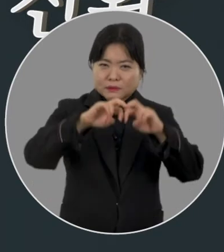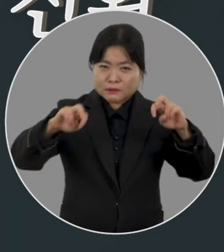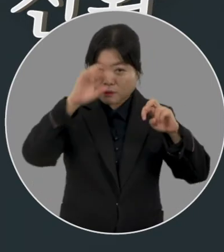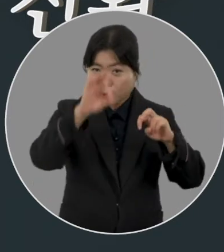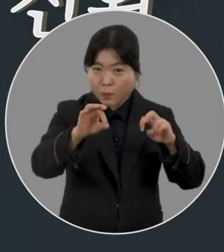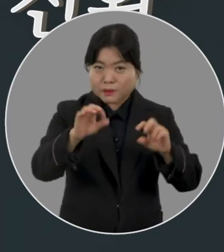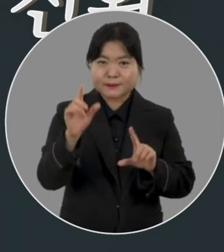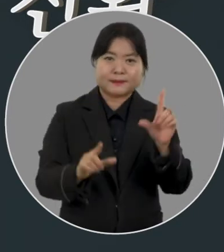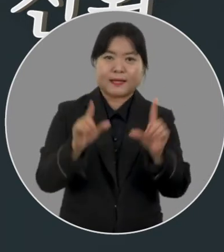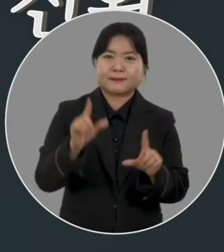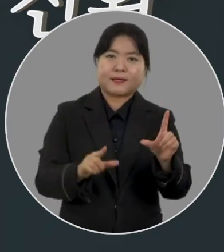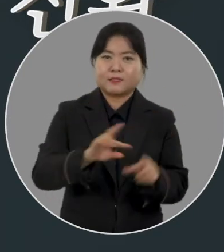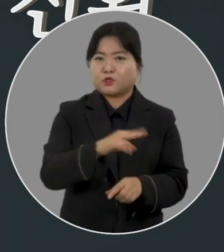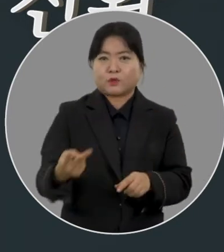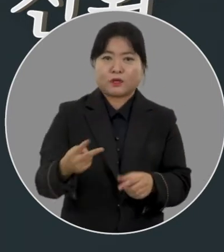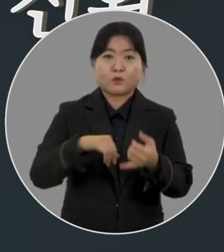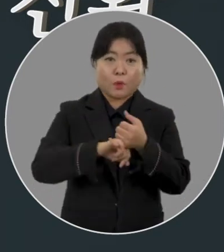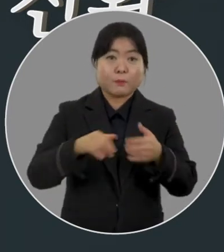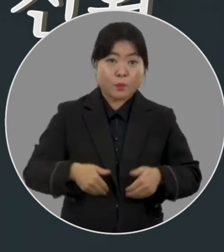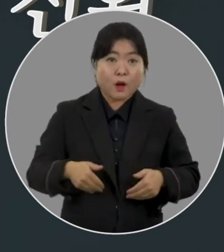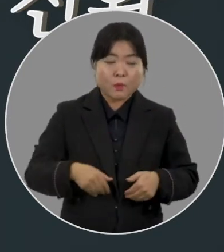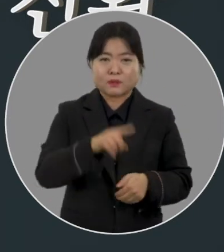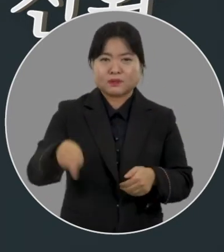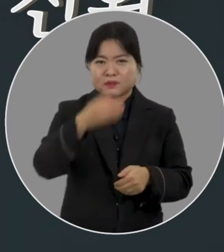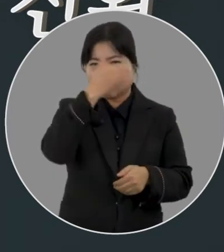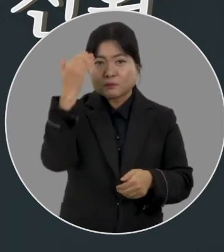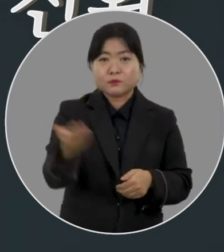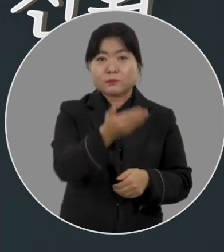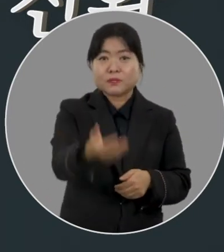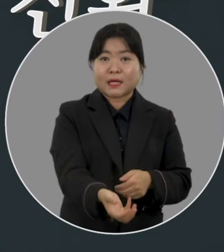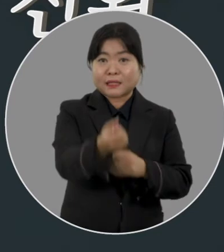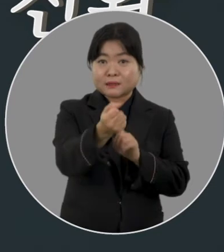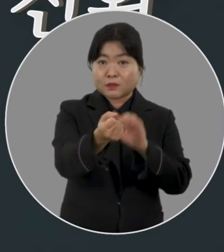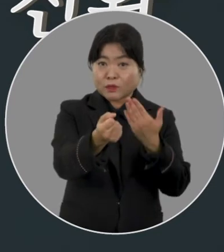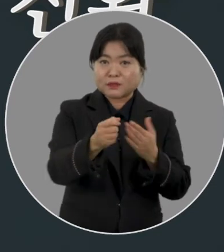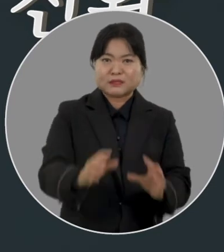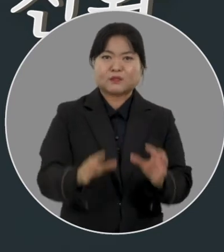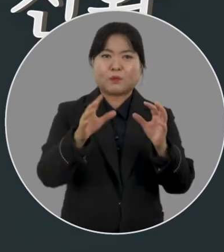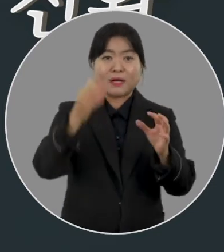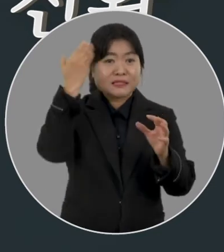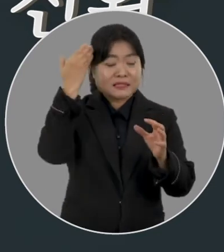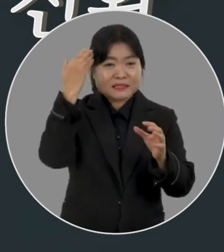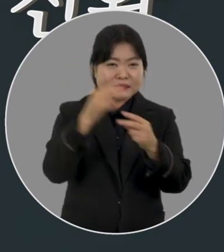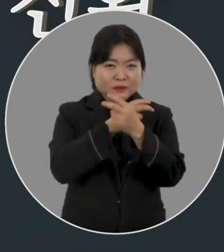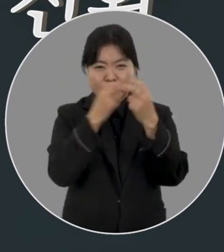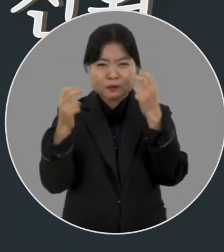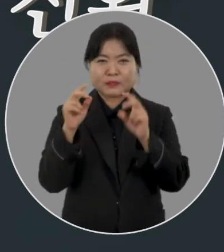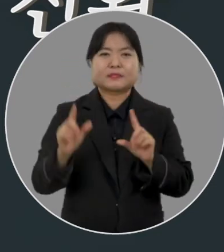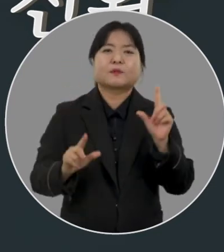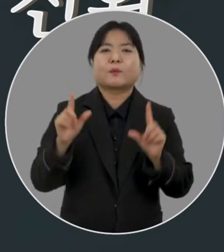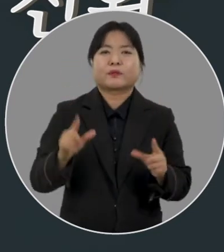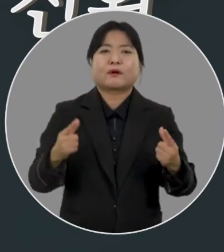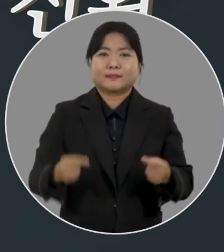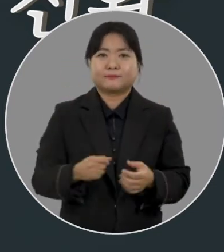자세의 전환이 꼭 필요하고 이것이 젊은 여러분들이 갖춰야 될 어떤 글로벌 지성으로서의